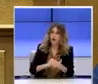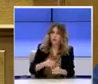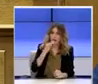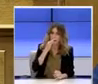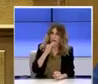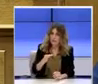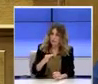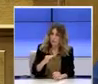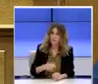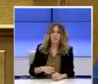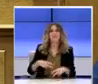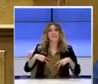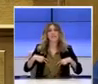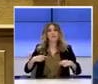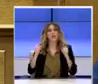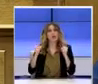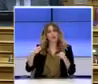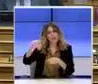Εμπειρογνωμόνων του Υπουργείου Υγείας,